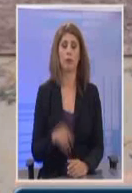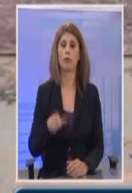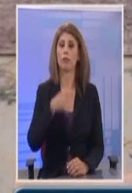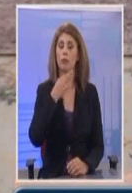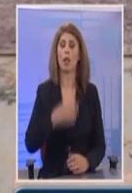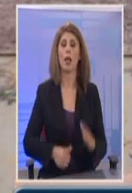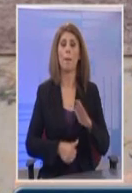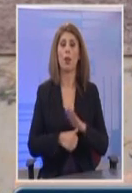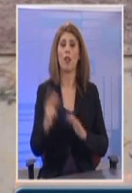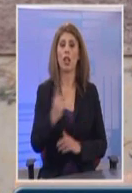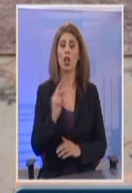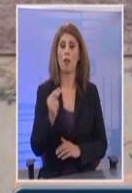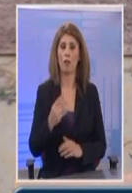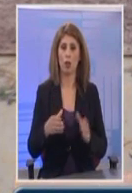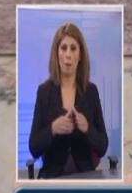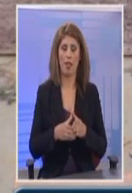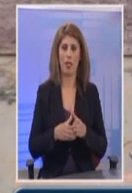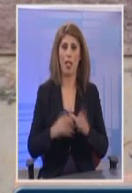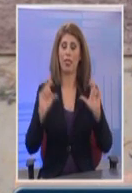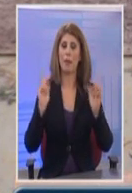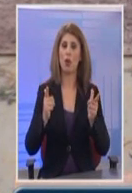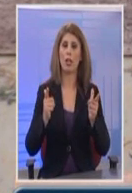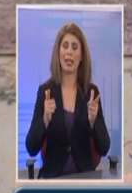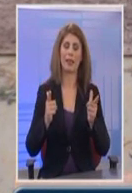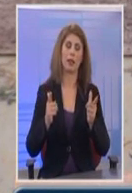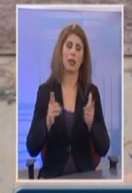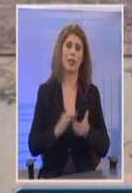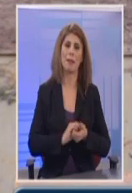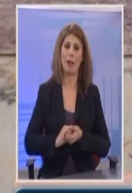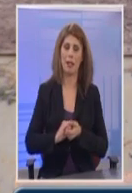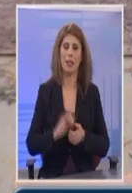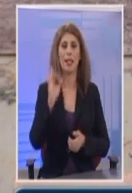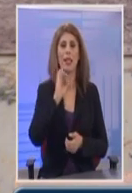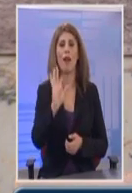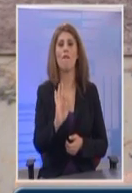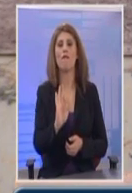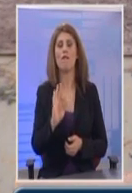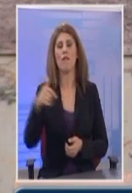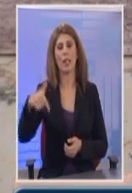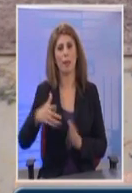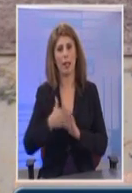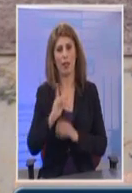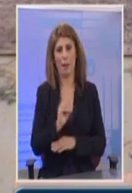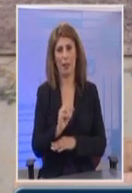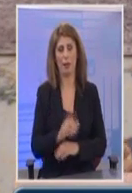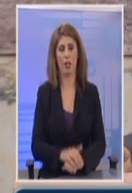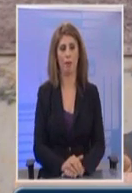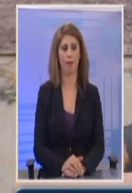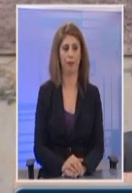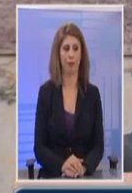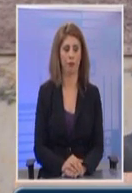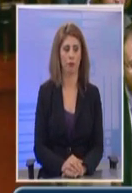Λόγο έχει η πρόεδρος της κοινοβουλευτικής ομάδας της Δημοκρατικής Συμπαράταξης, η κυρία Φωτεινή Κινηματά, για 15 λεπτά.